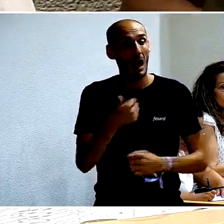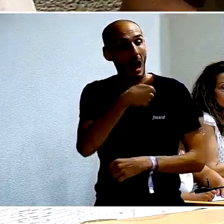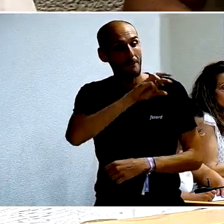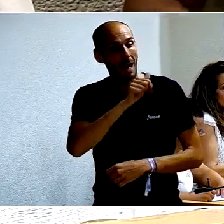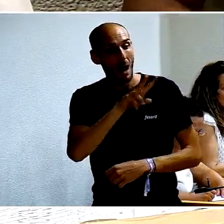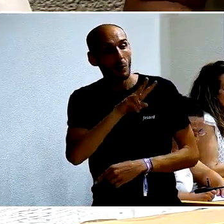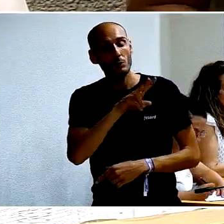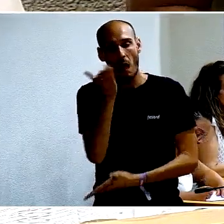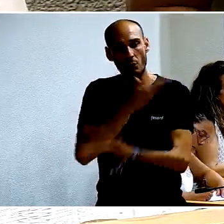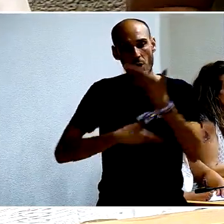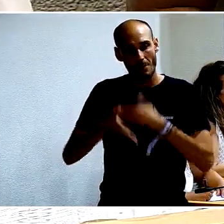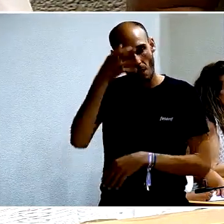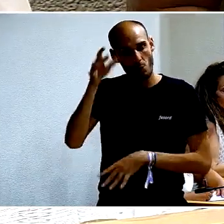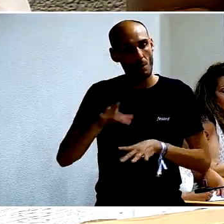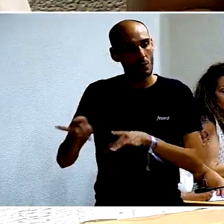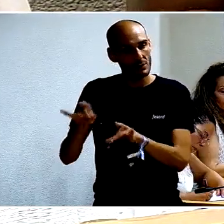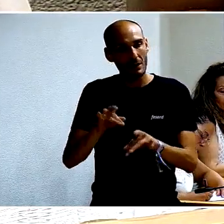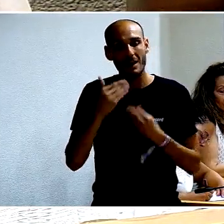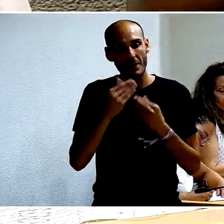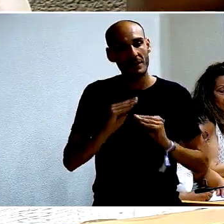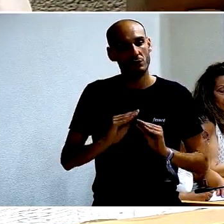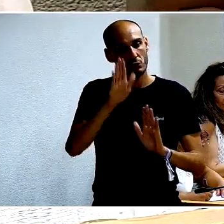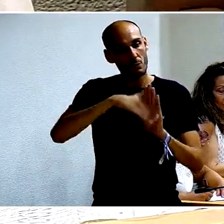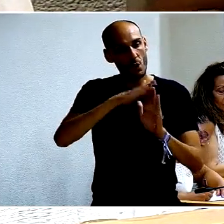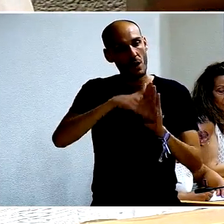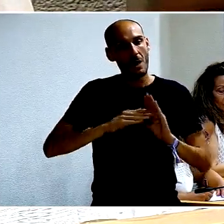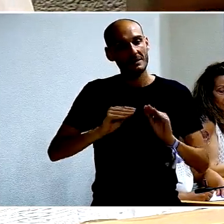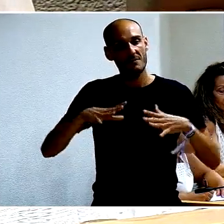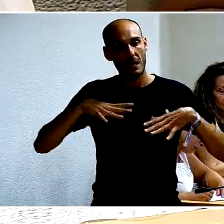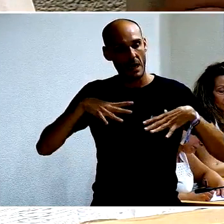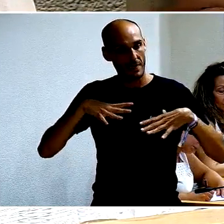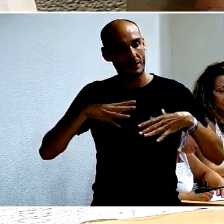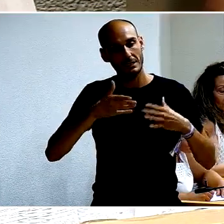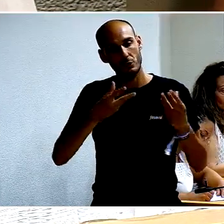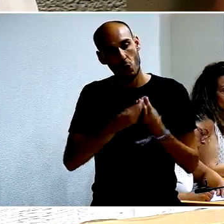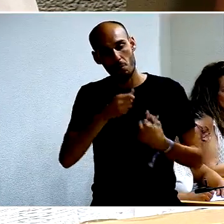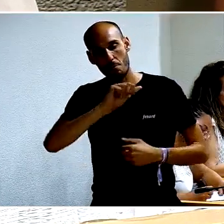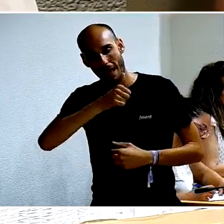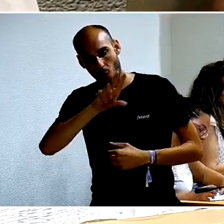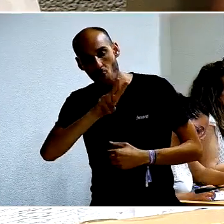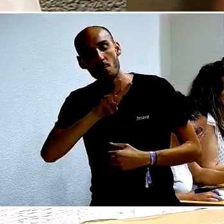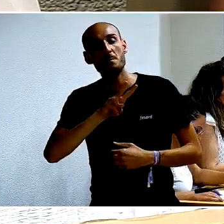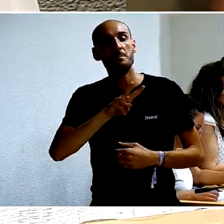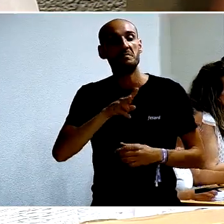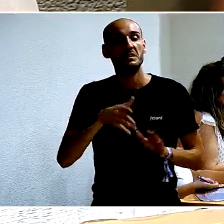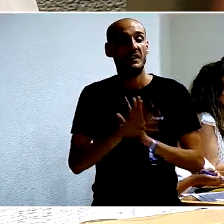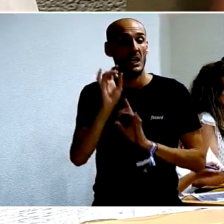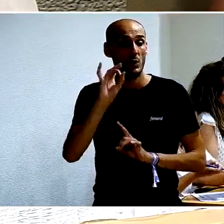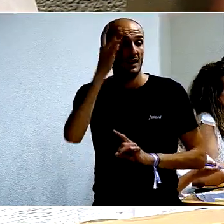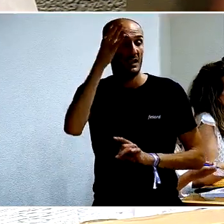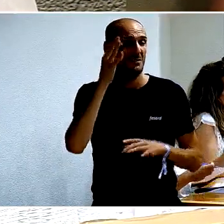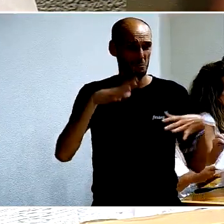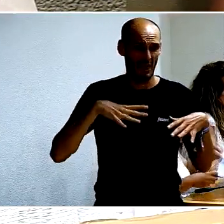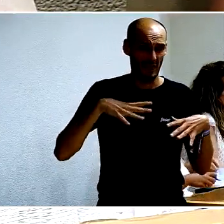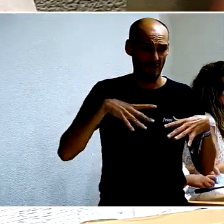poble saharaui, a través dels programes de Vacances en Pau. Aquesta és una iniciativa molt a més de Vacances en Pau,